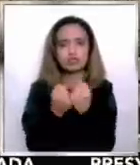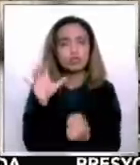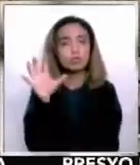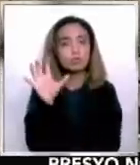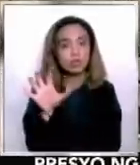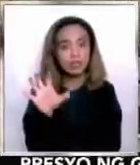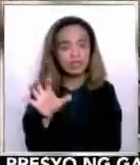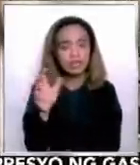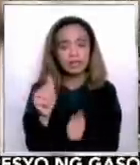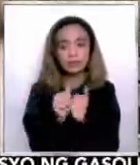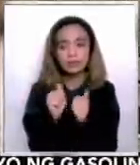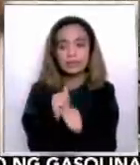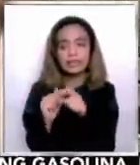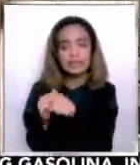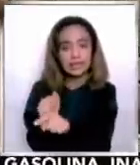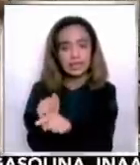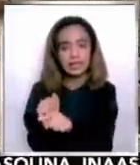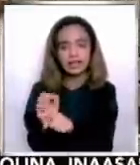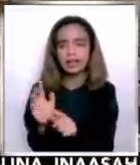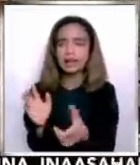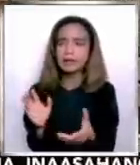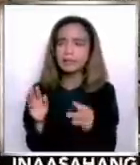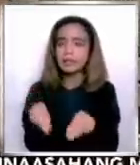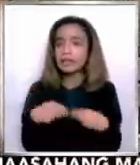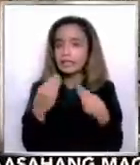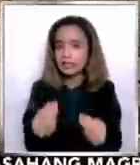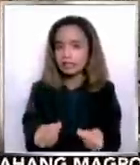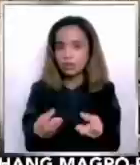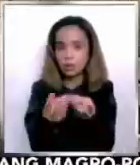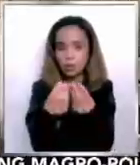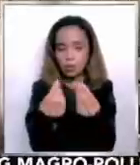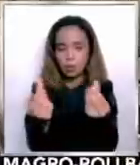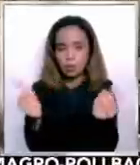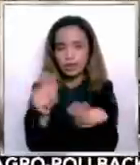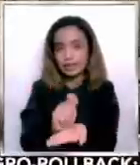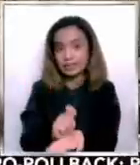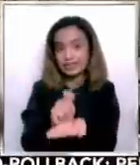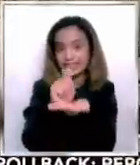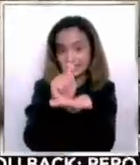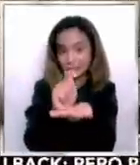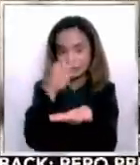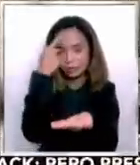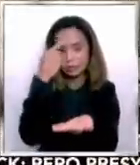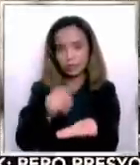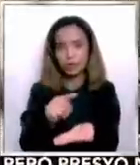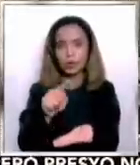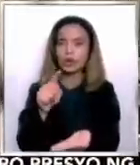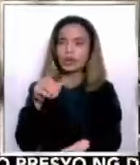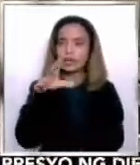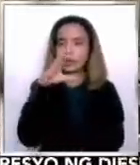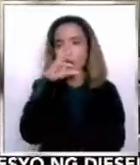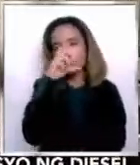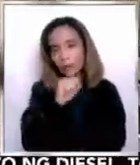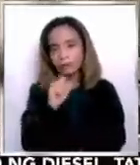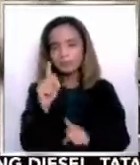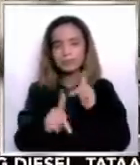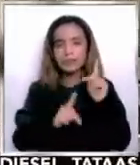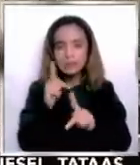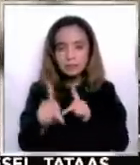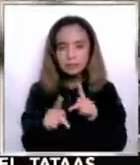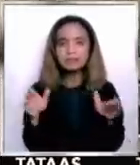po yung magbibigay ng therapy sa ating mga elderly, sa ating mga kabataan